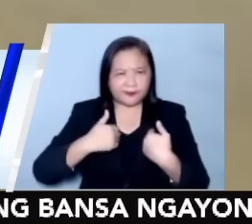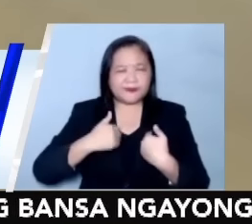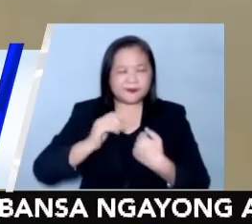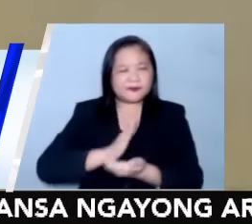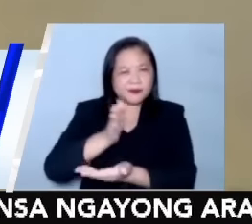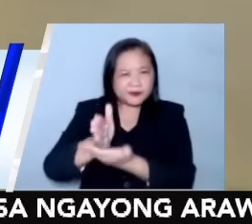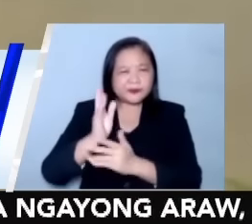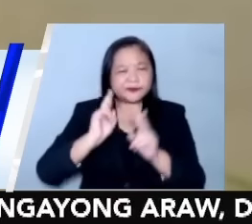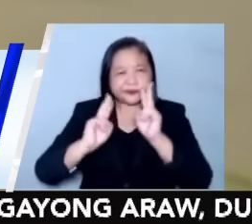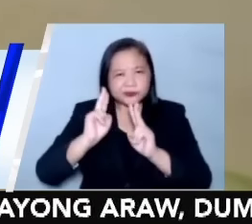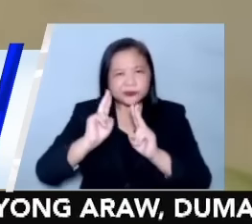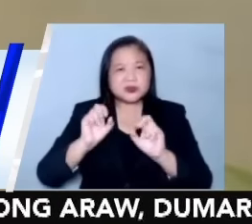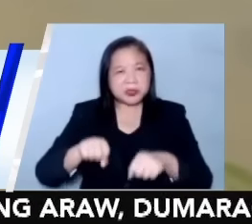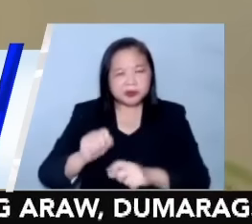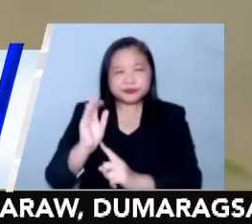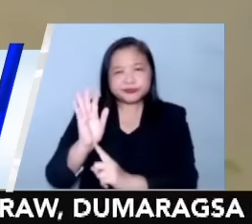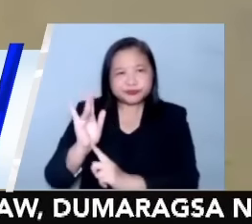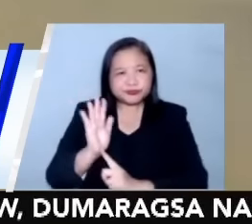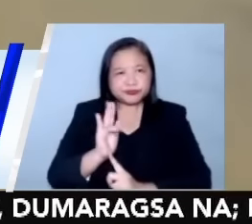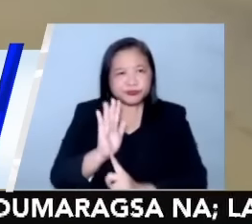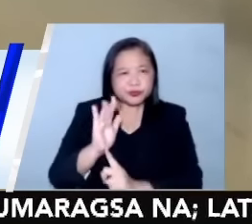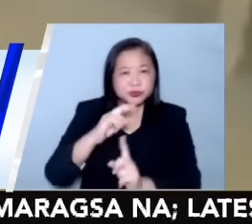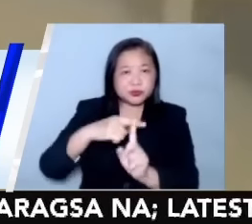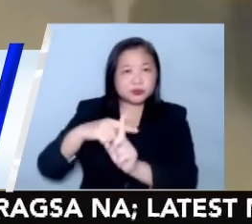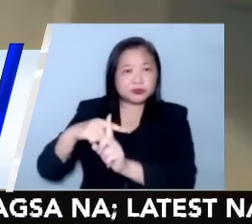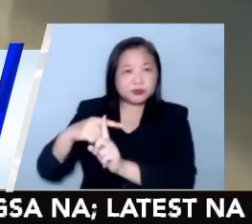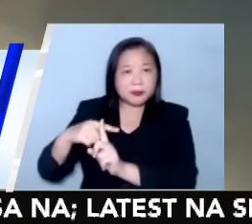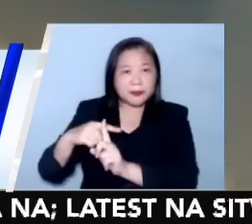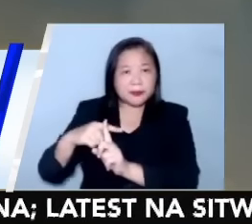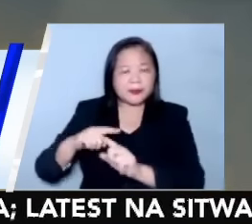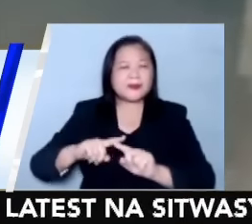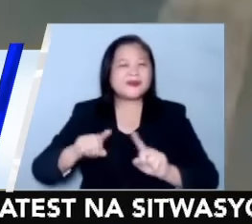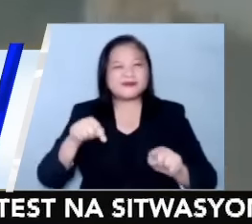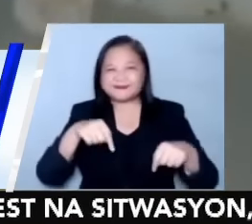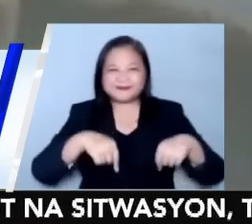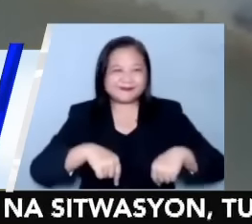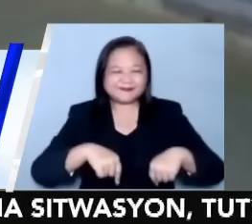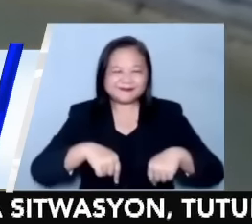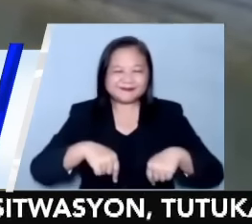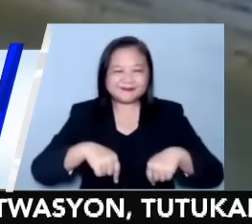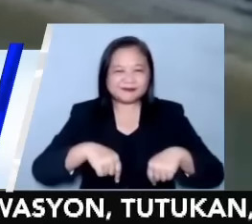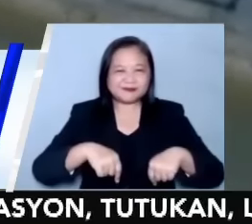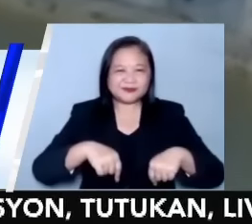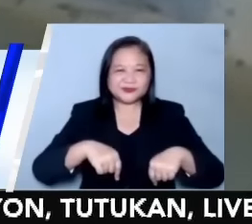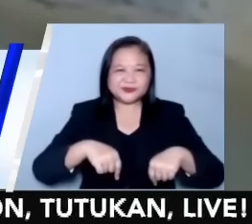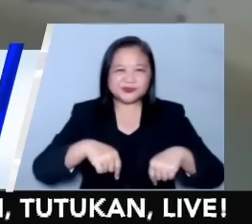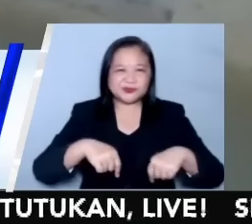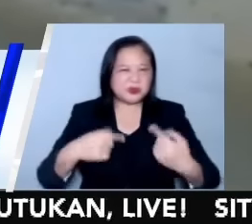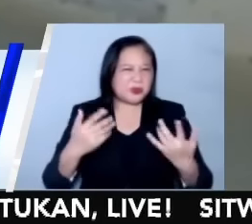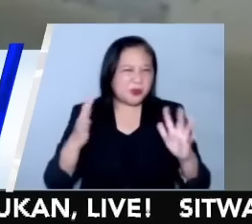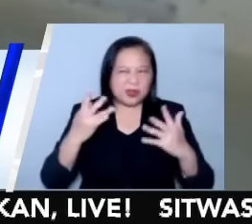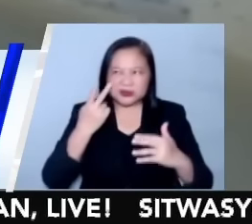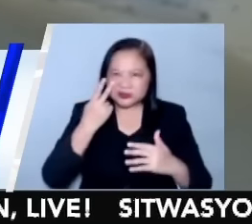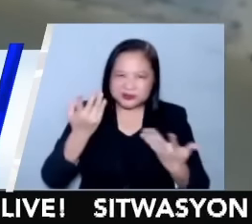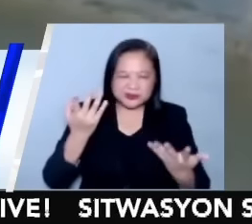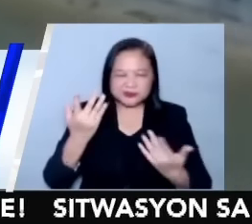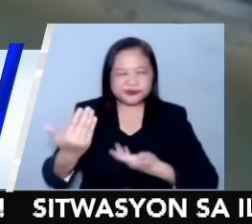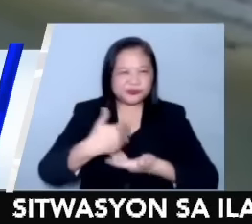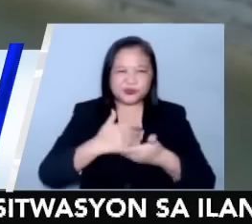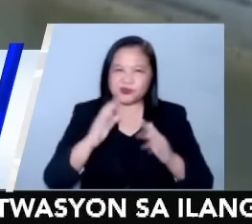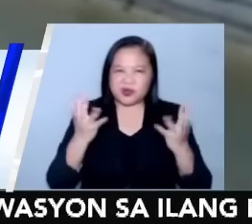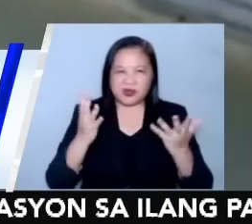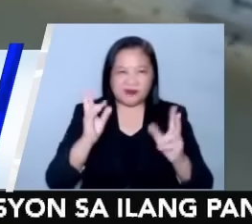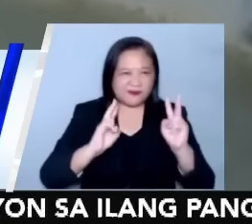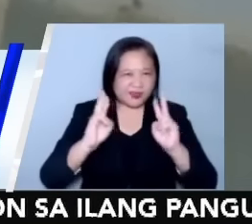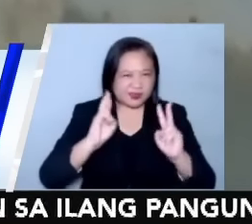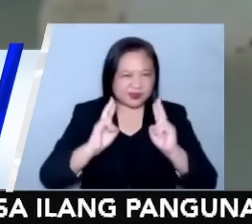nakapagtatanglaw ng kandila doon sa mga puntod. Pero dito po talaga halos wala po tayong nakikitang dumadalaw dahil nga po sa